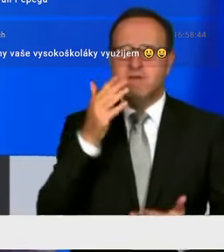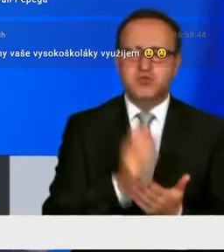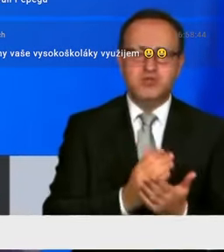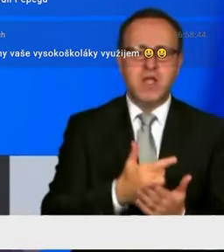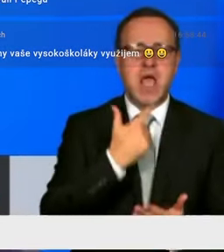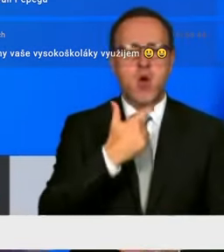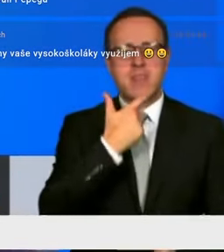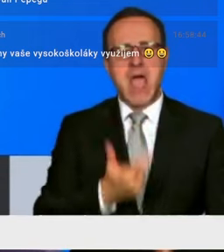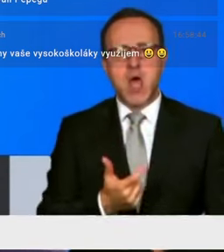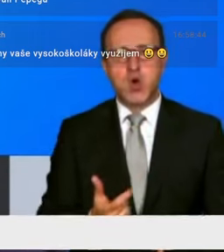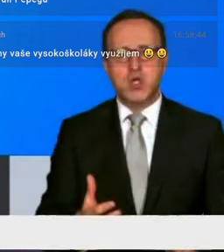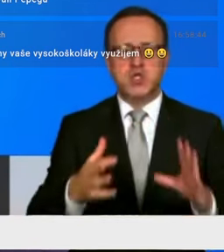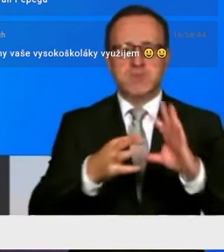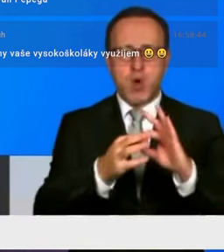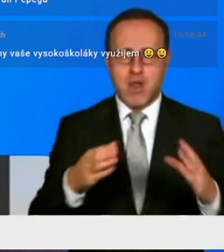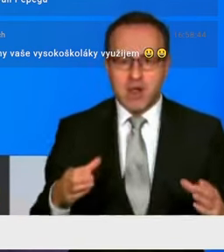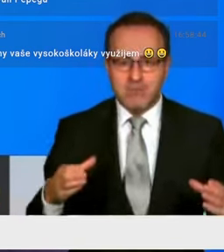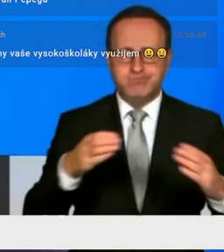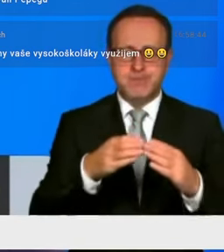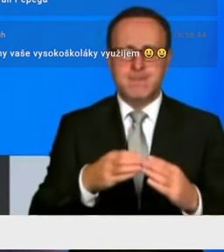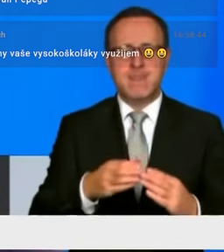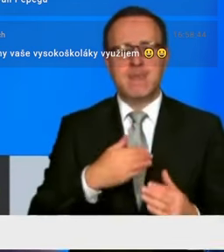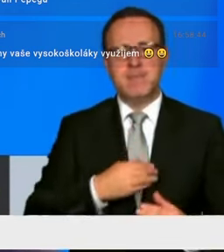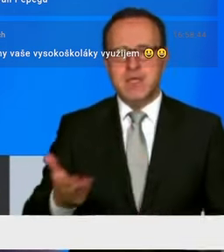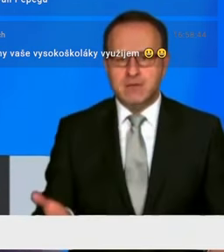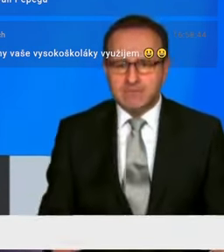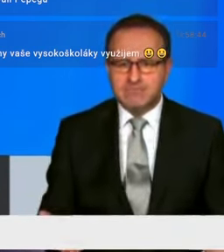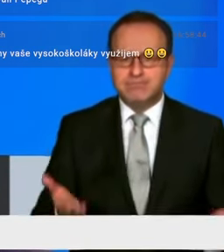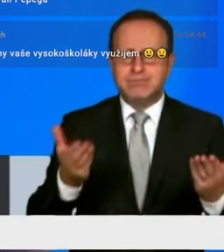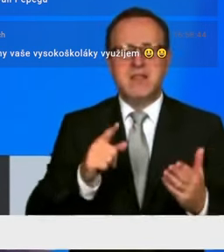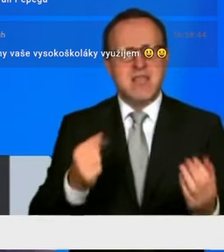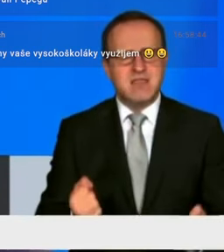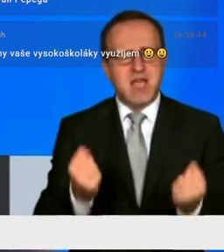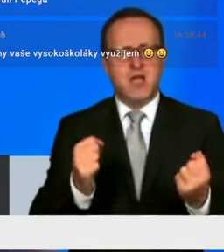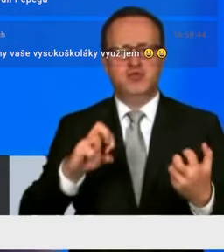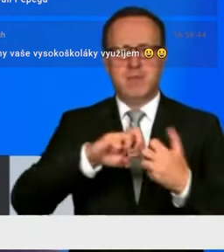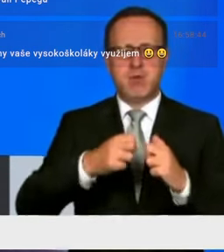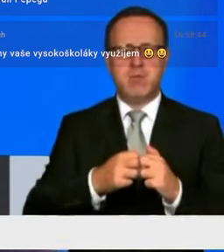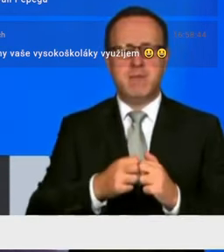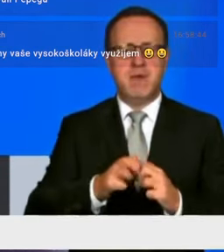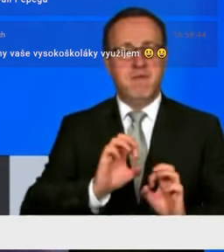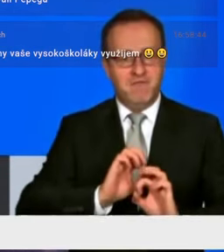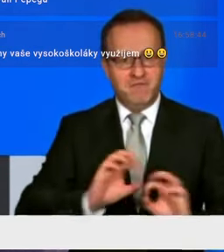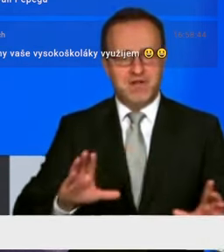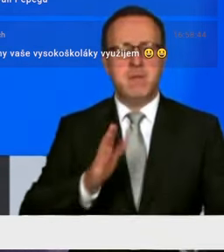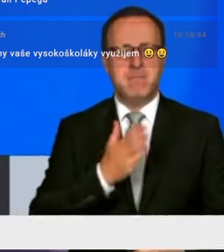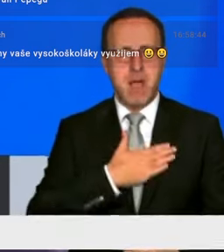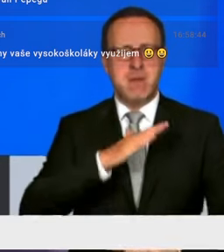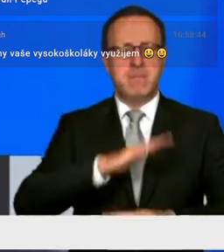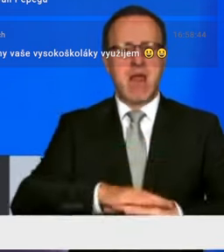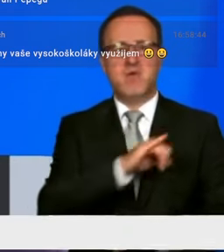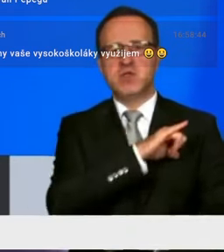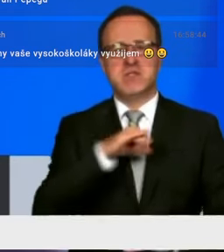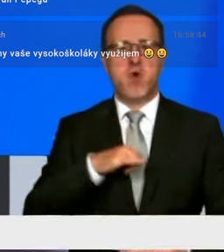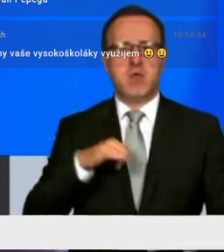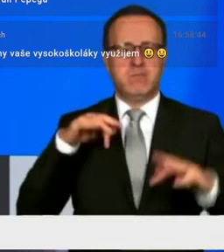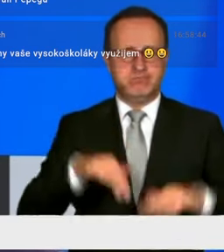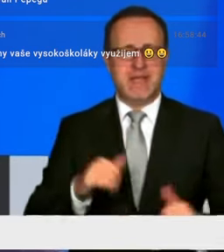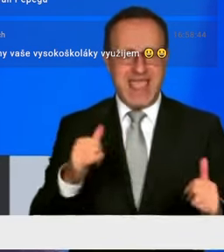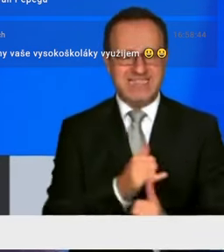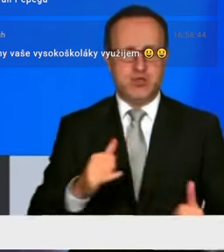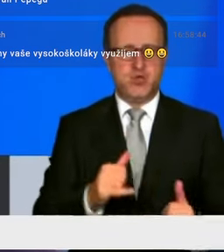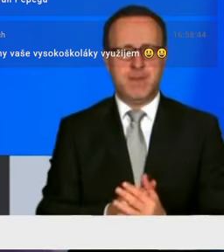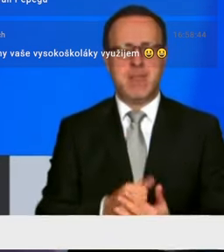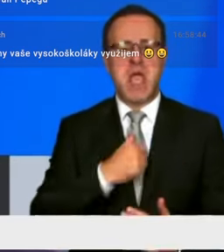národ spojili dali dokopy tak sme sa pozviechali aj z tých najťažších problémov a dokázali sme že máme právo na svoju existenciu a